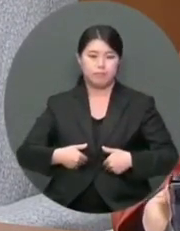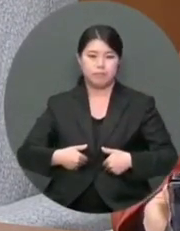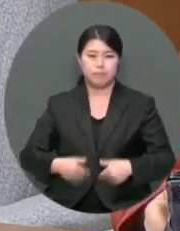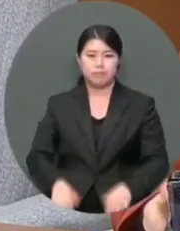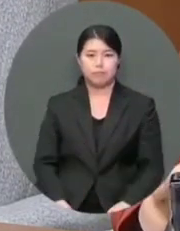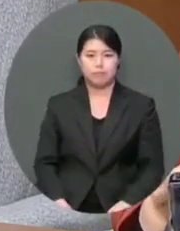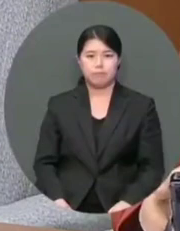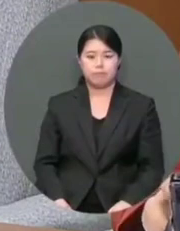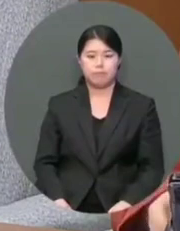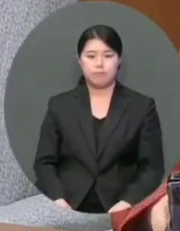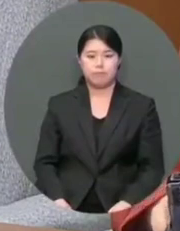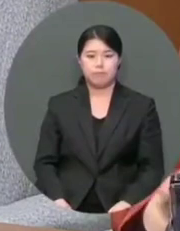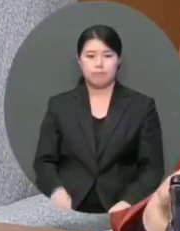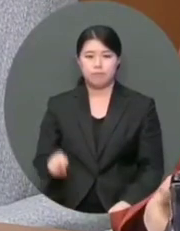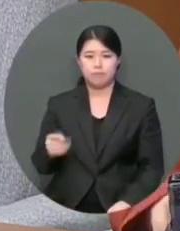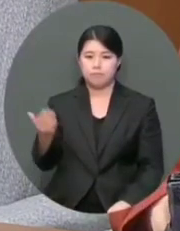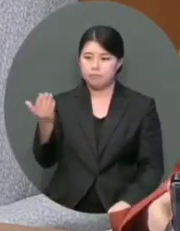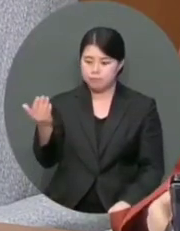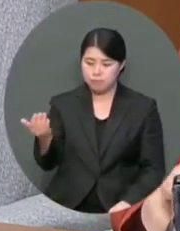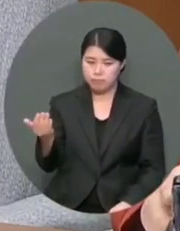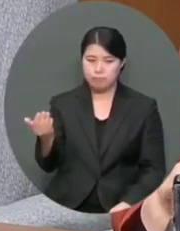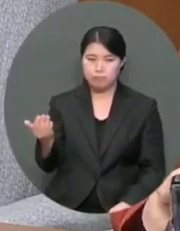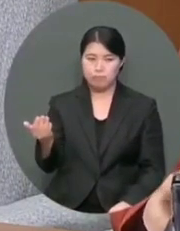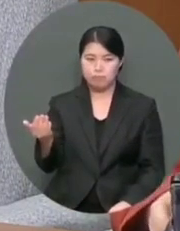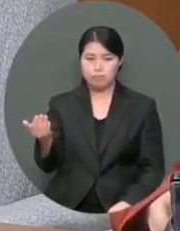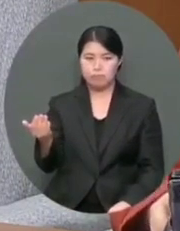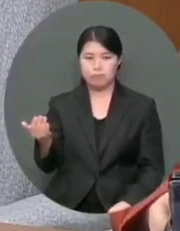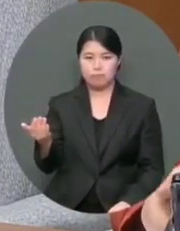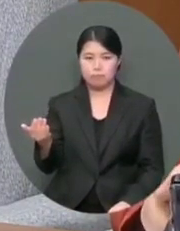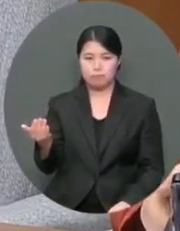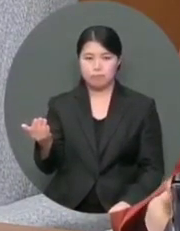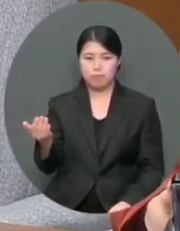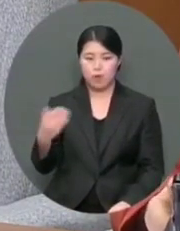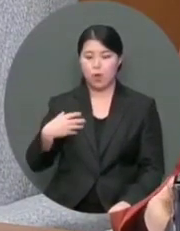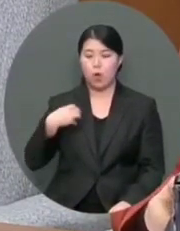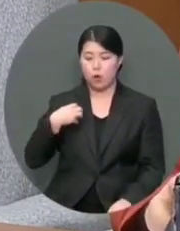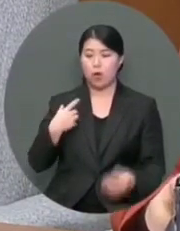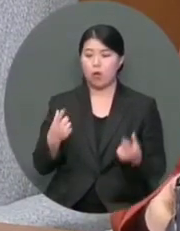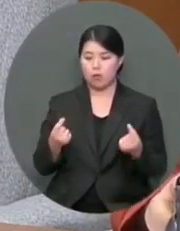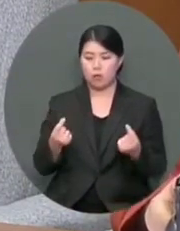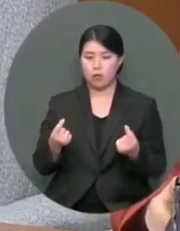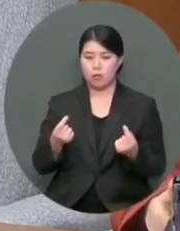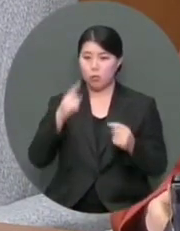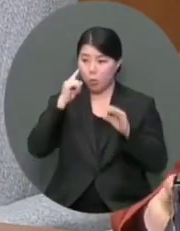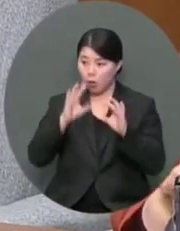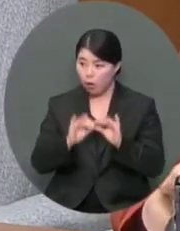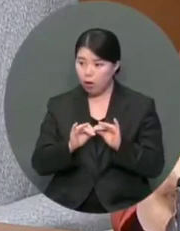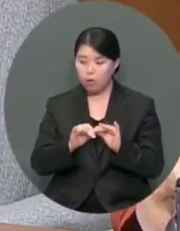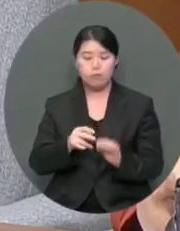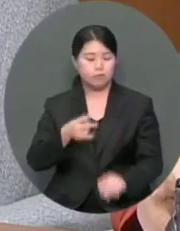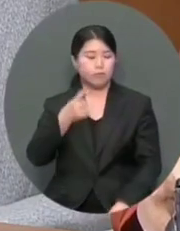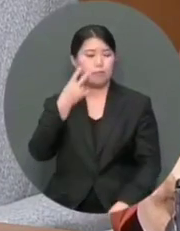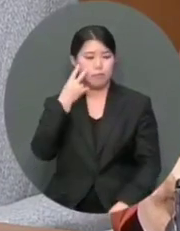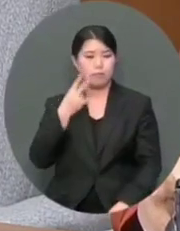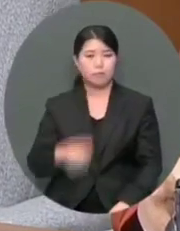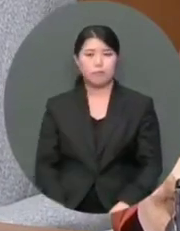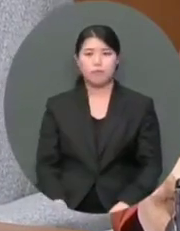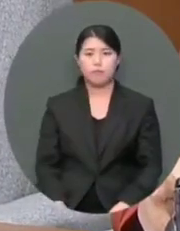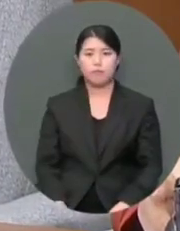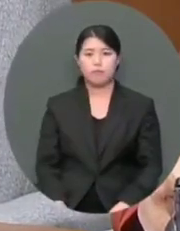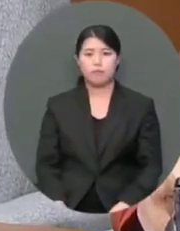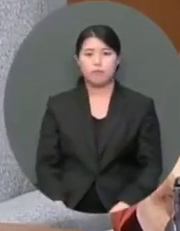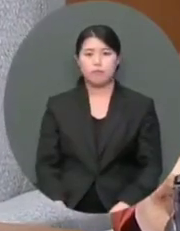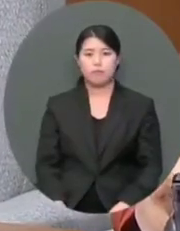고취하는 것이 후보자의 또 역할이라고 생각합니다. 동의하시죠? 예. 예.